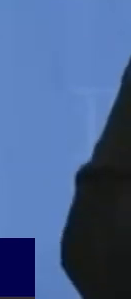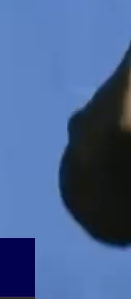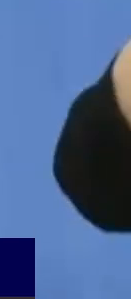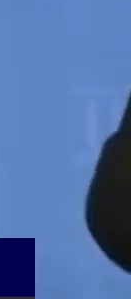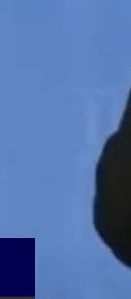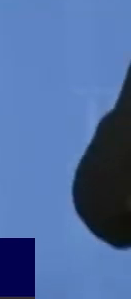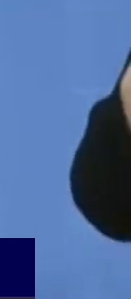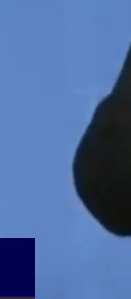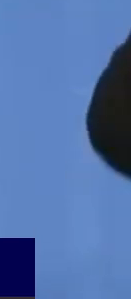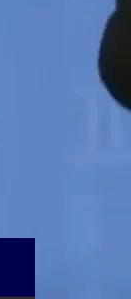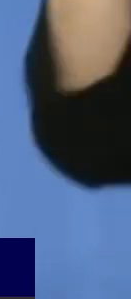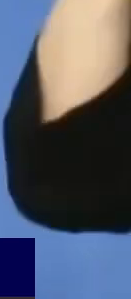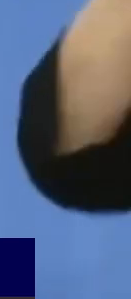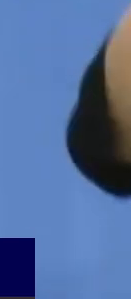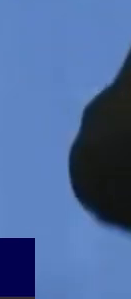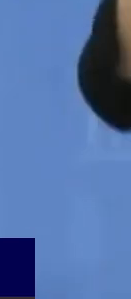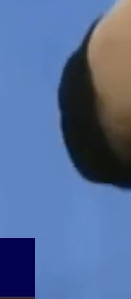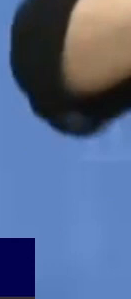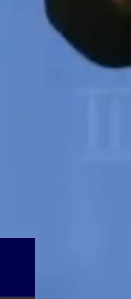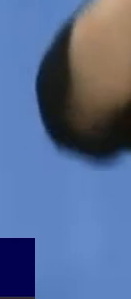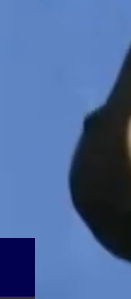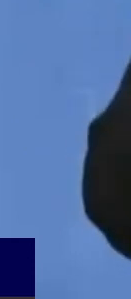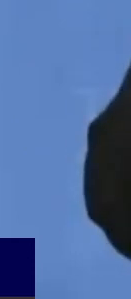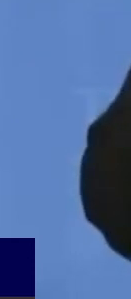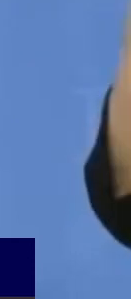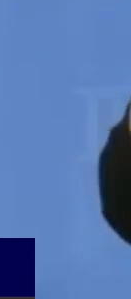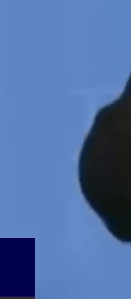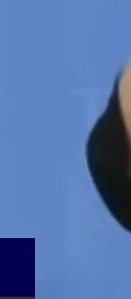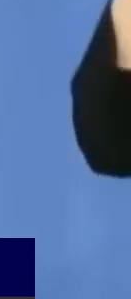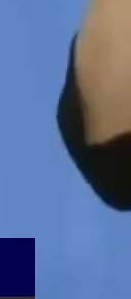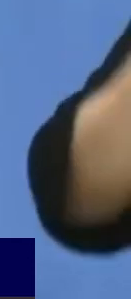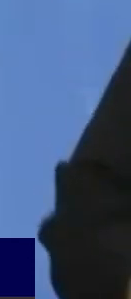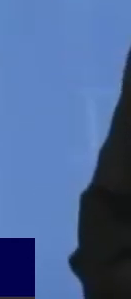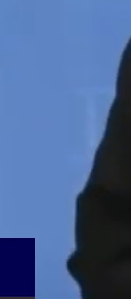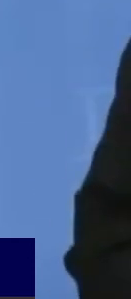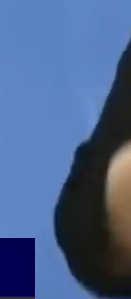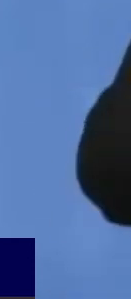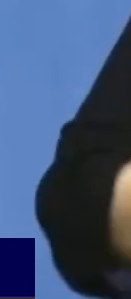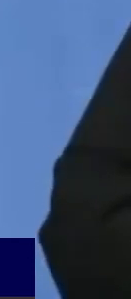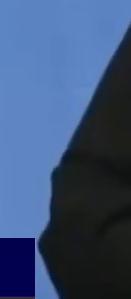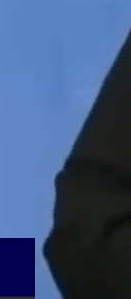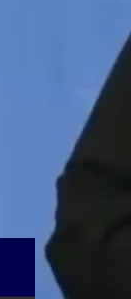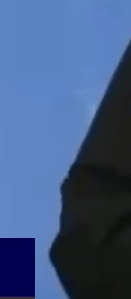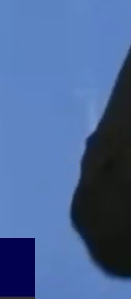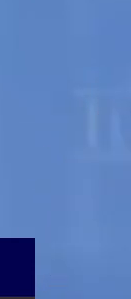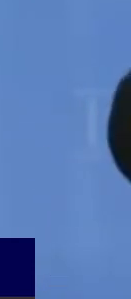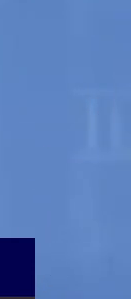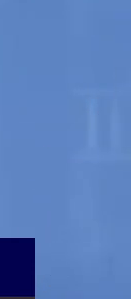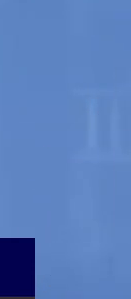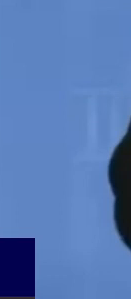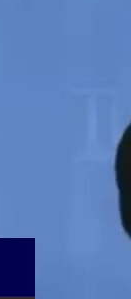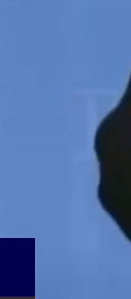그렇다면 문재인 정부의 장관 인사는 과연 어떠했나? 윤석열 대통령의 대국민 사과를 요구할